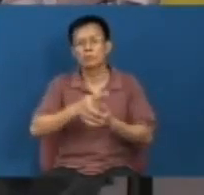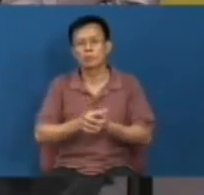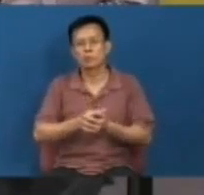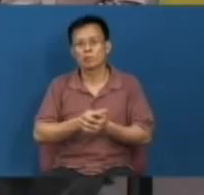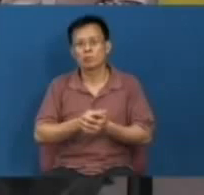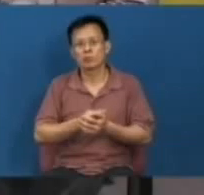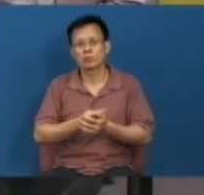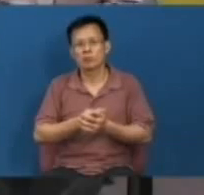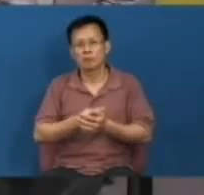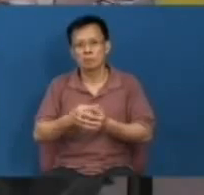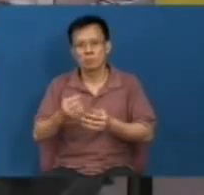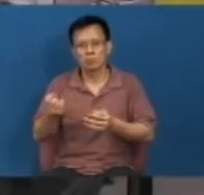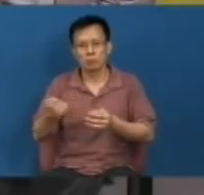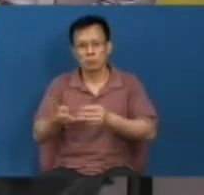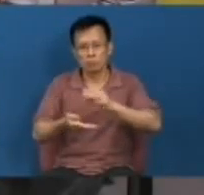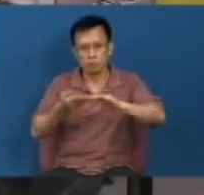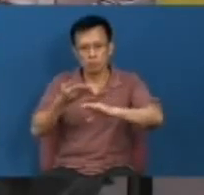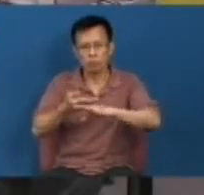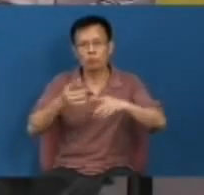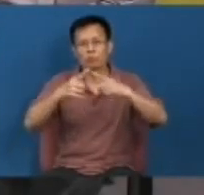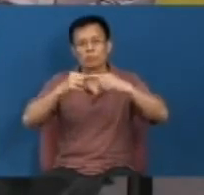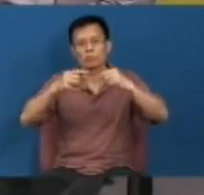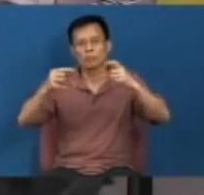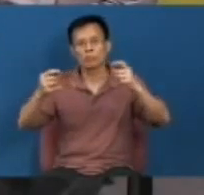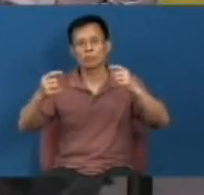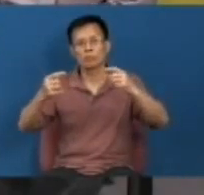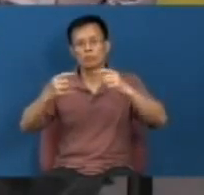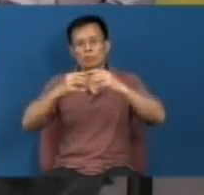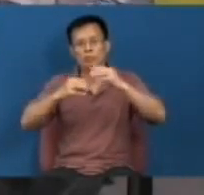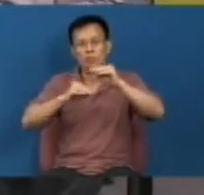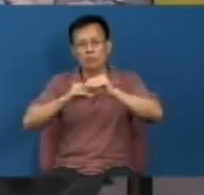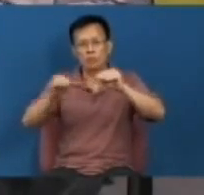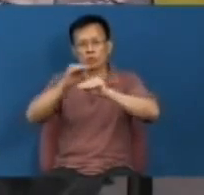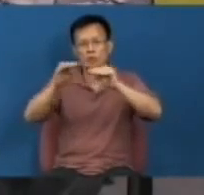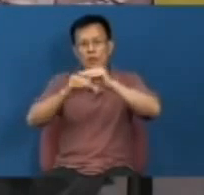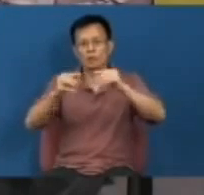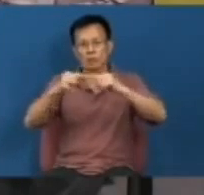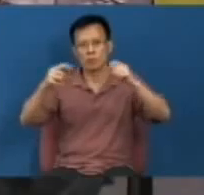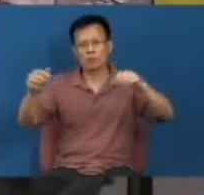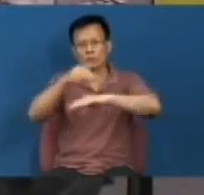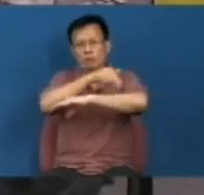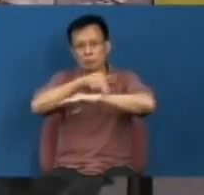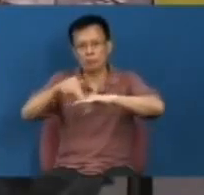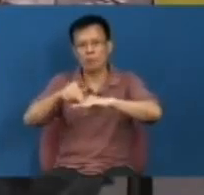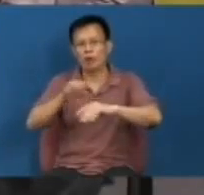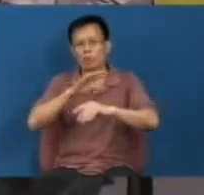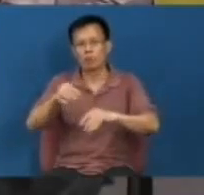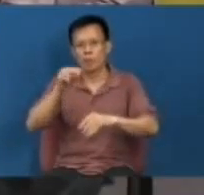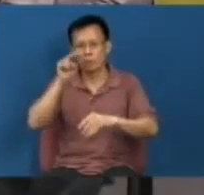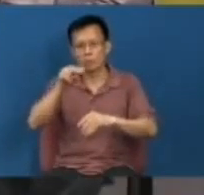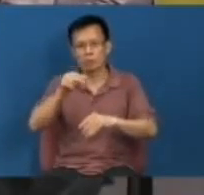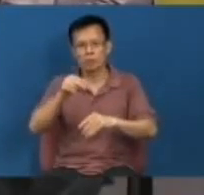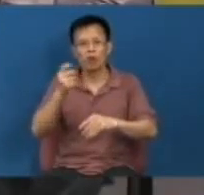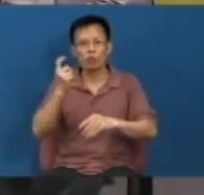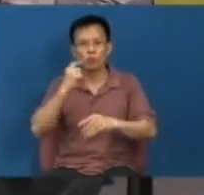重建咧，我覺得我個人認為應該係整個嘅城市嘅規劃，就唔係話見到啲唐樓有